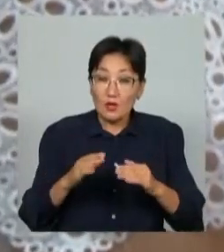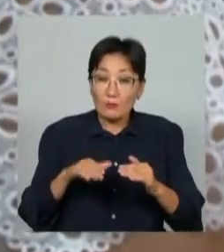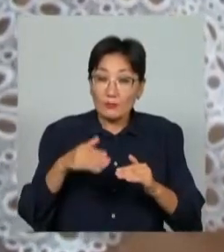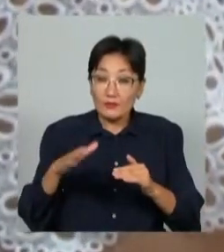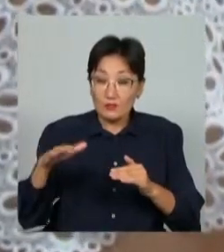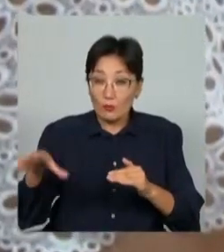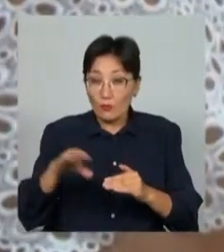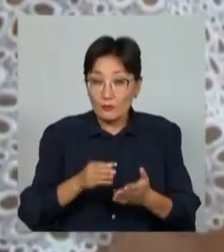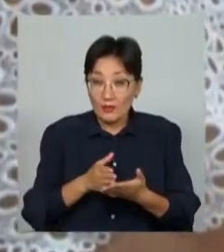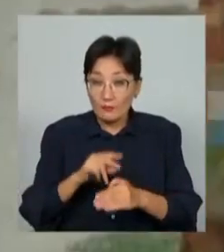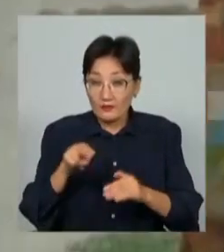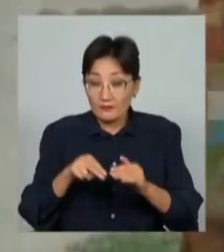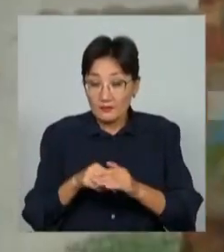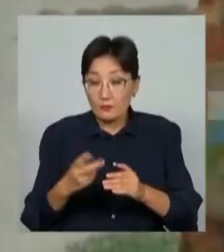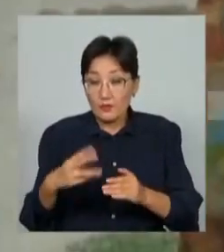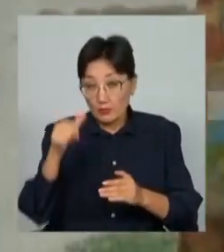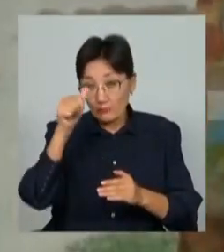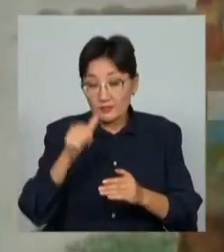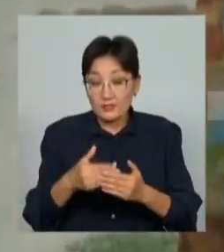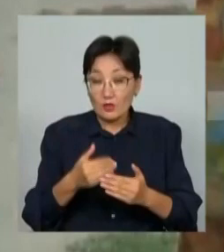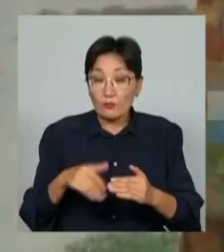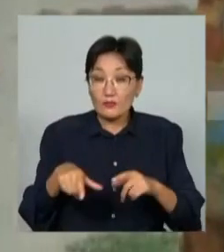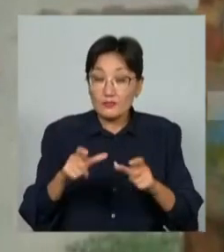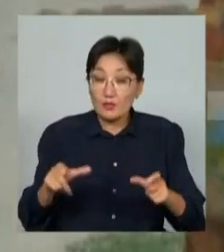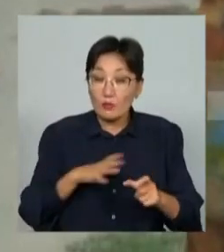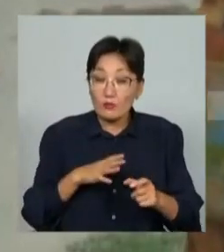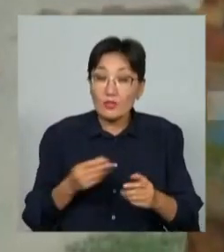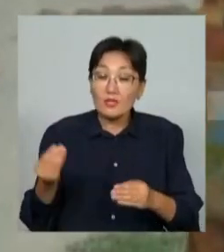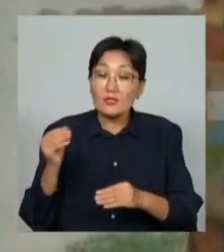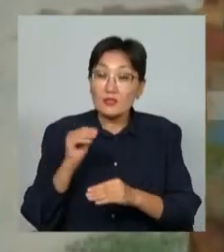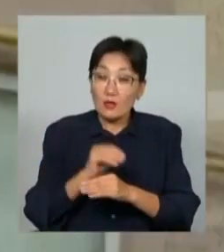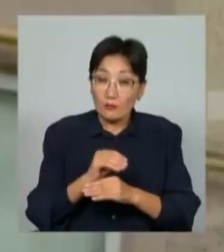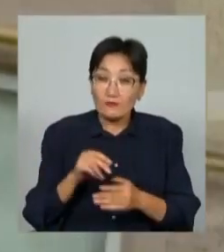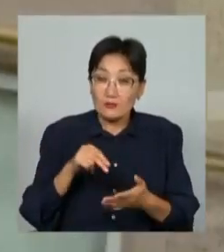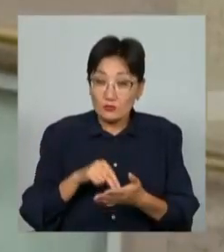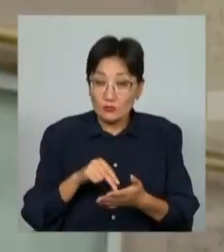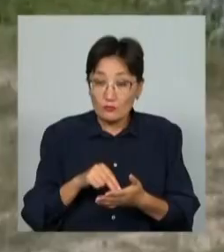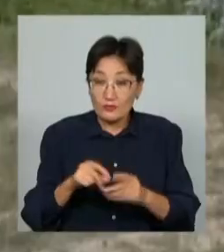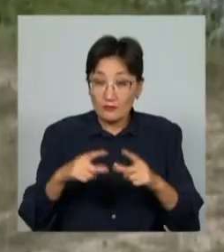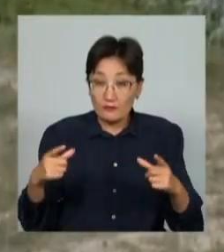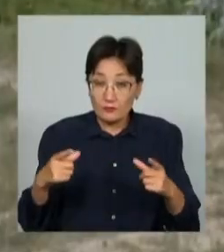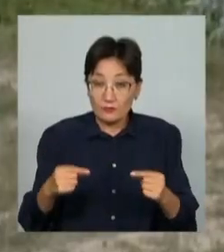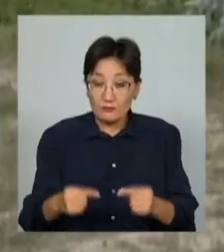и общий подвал. А несколько месяцев назад жильцам стали приходить странные квитанции.